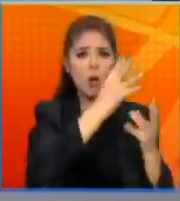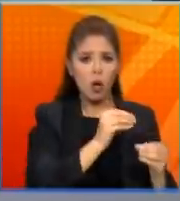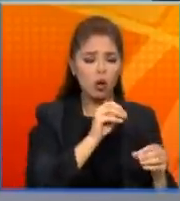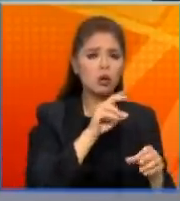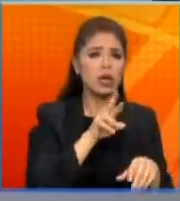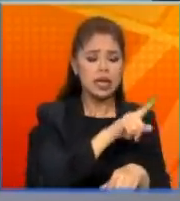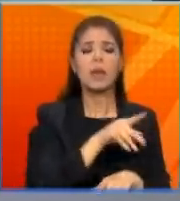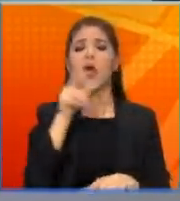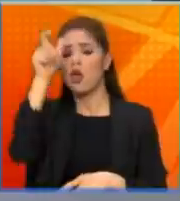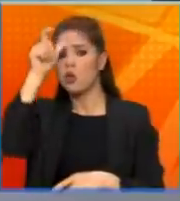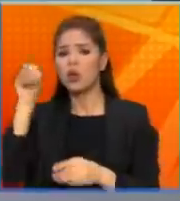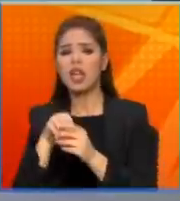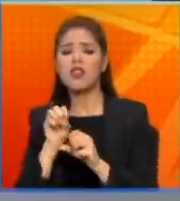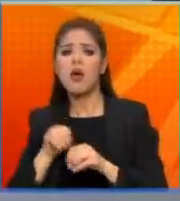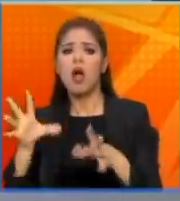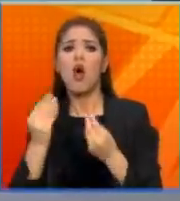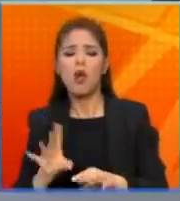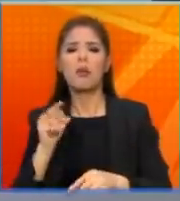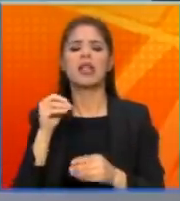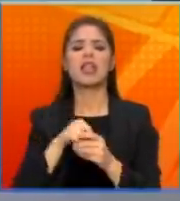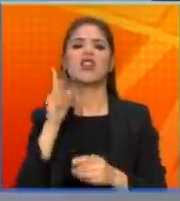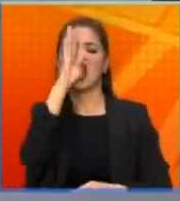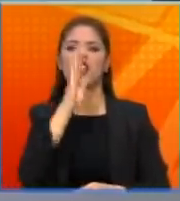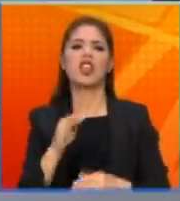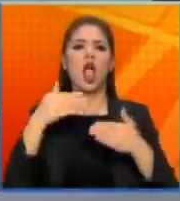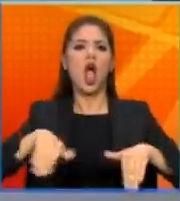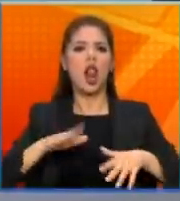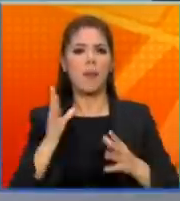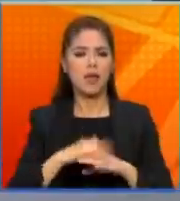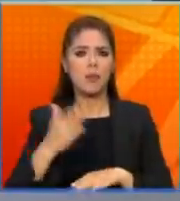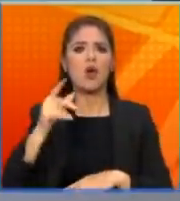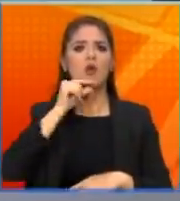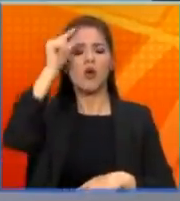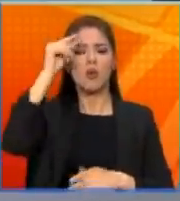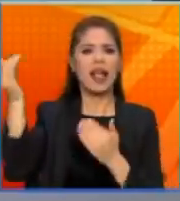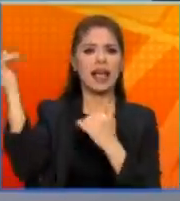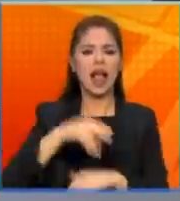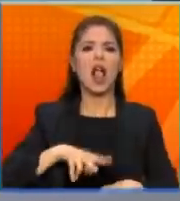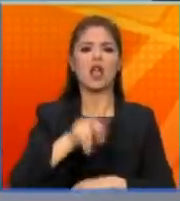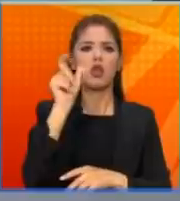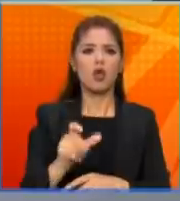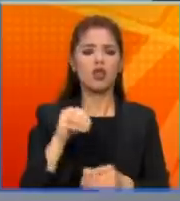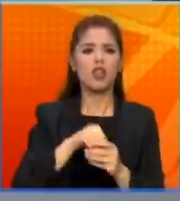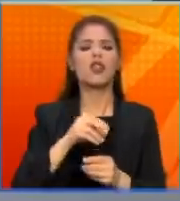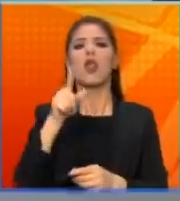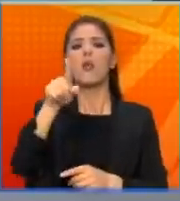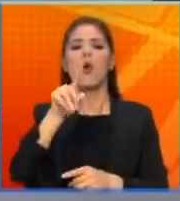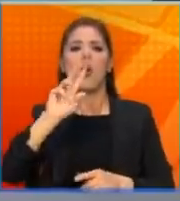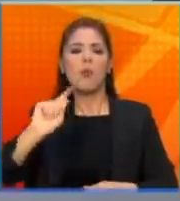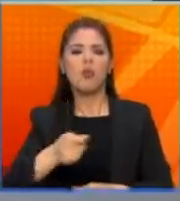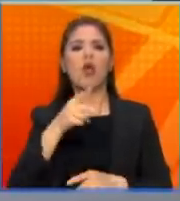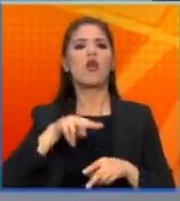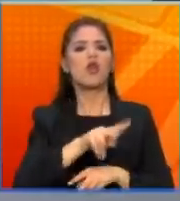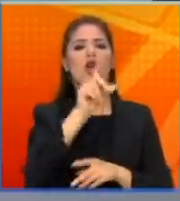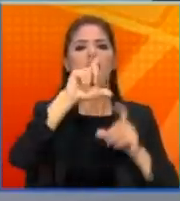salgına dönüşmemesi için ciddi önlemler aldı ve alıyor. Umre'den dönen yolcularla ilgili belirlenen yol haritasında da gördük örneğini